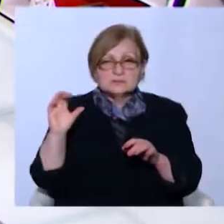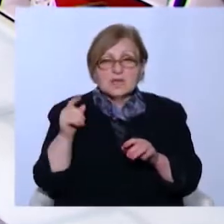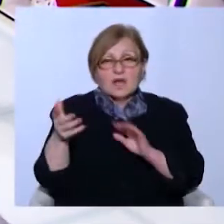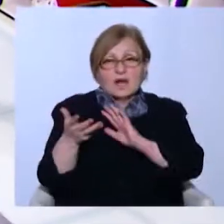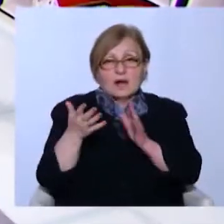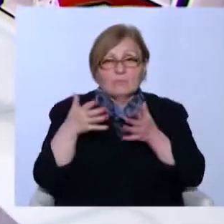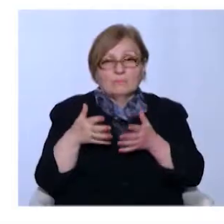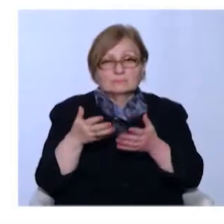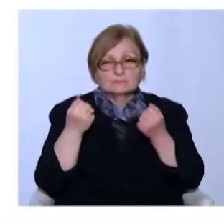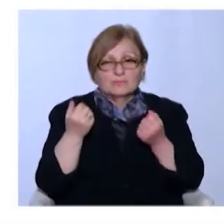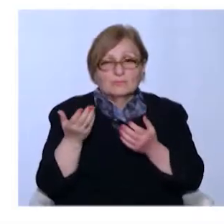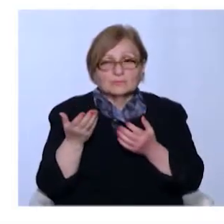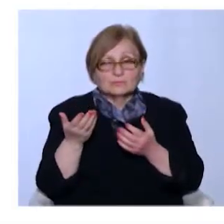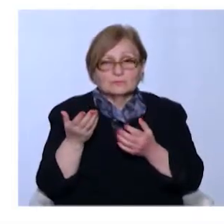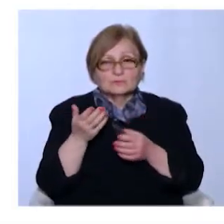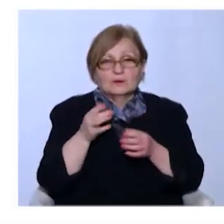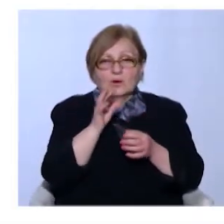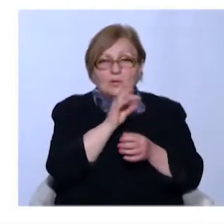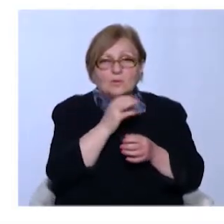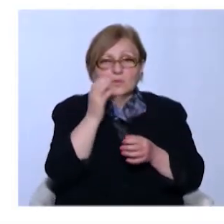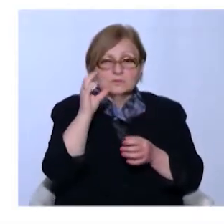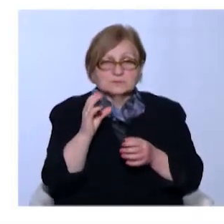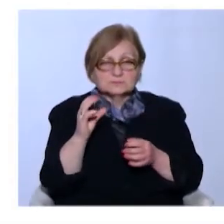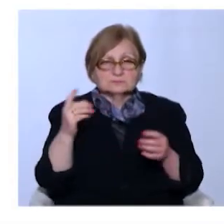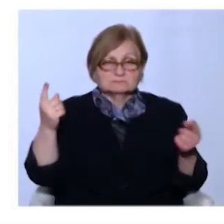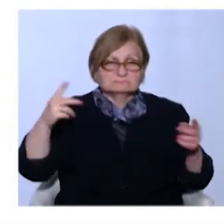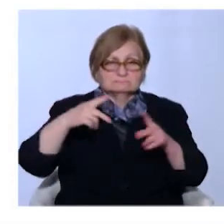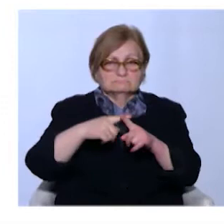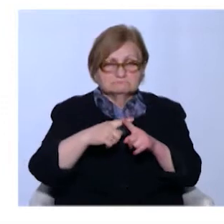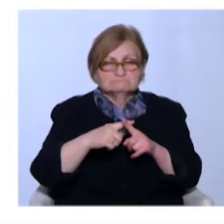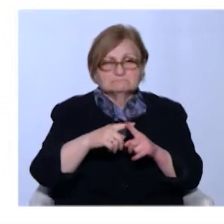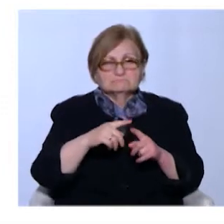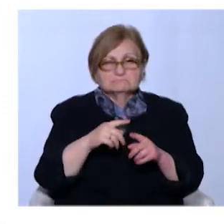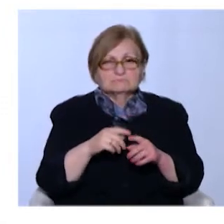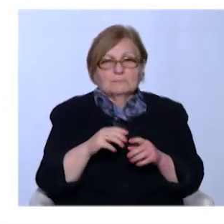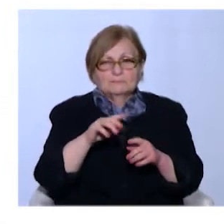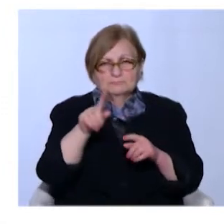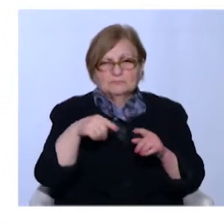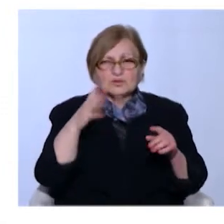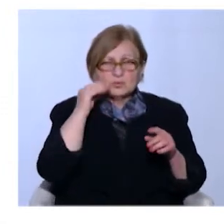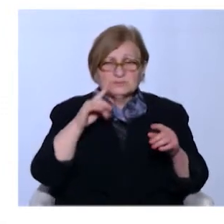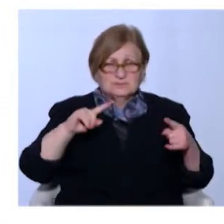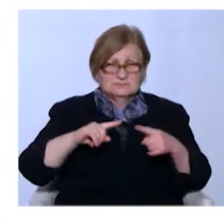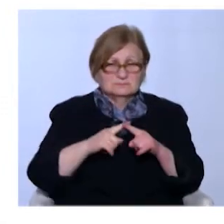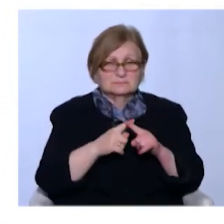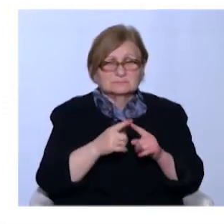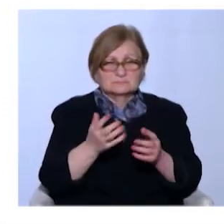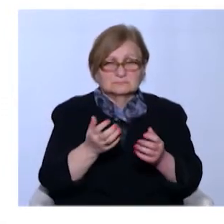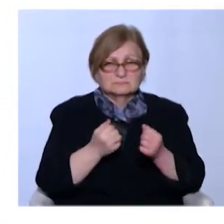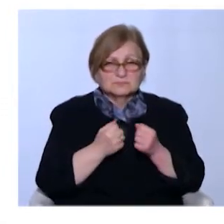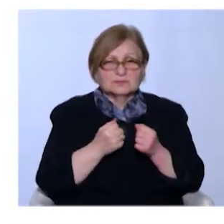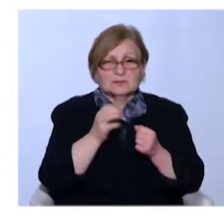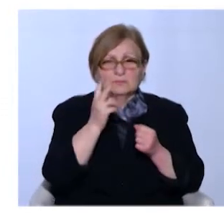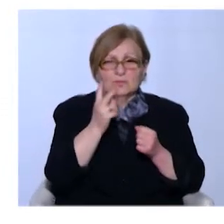მიიღება -2 მეკაედი, ანუ 20 მონაკვეთი 2 მეკაედის ტოლი, ხოლო OB მონაკვეთი მიიღება 2 კას ტოლი,